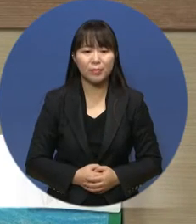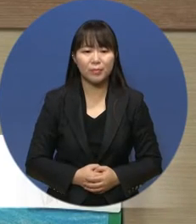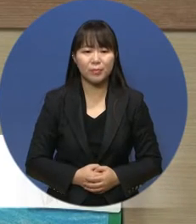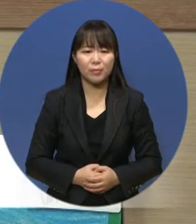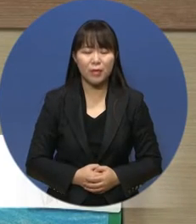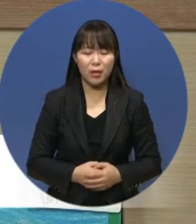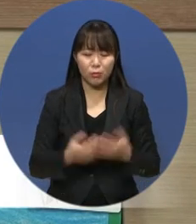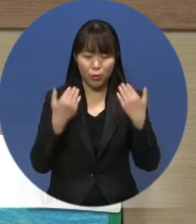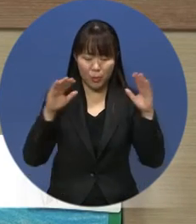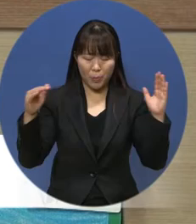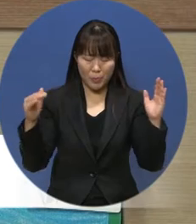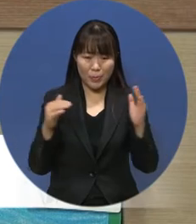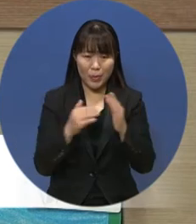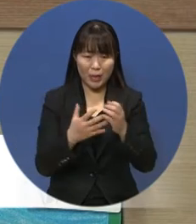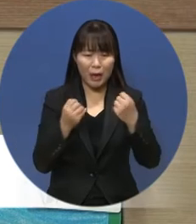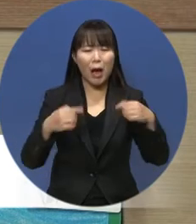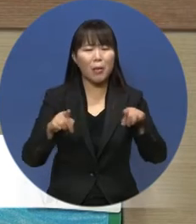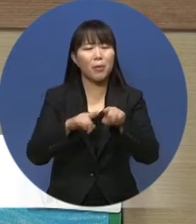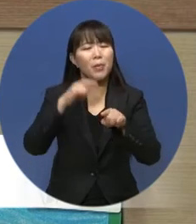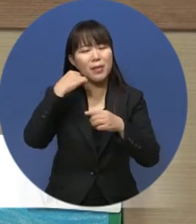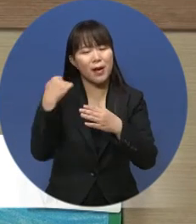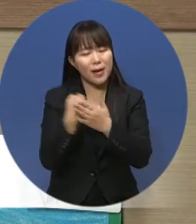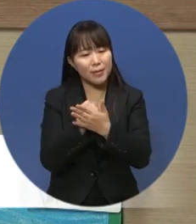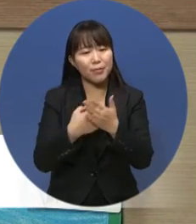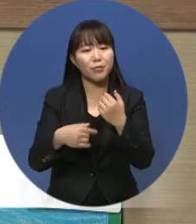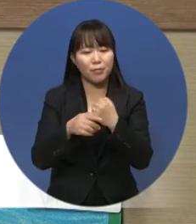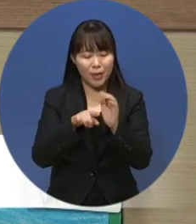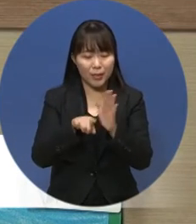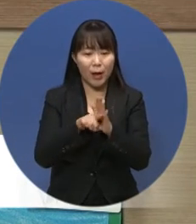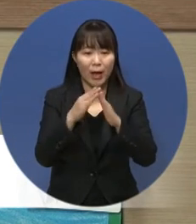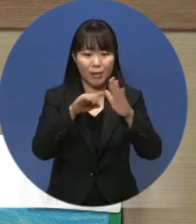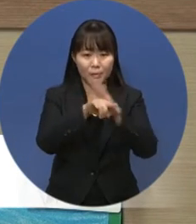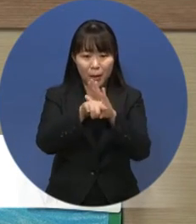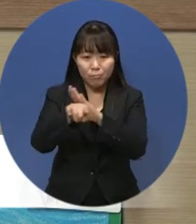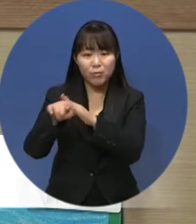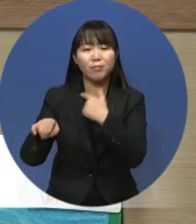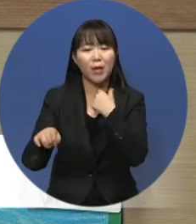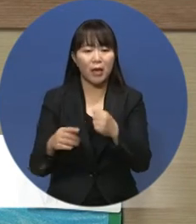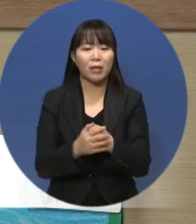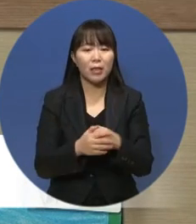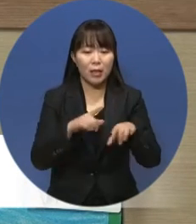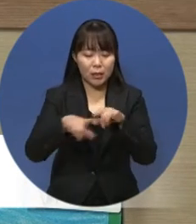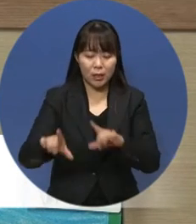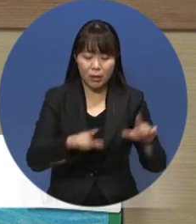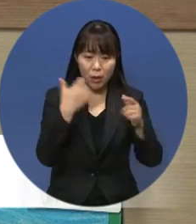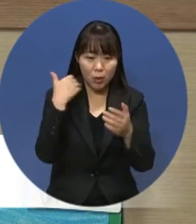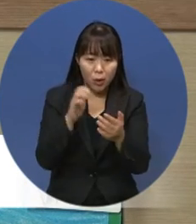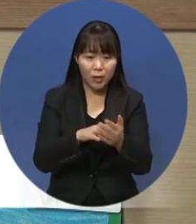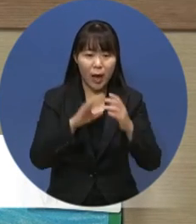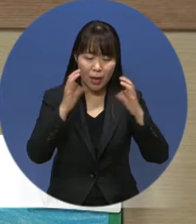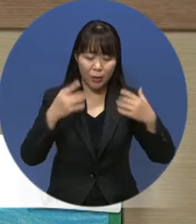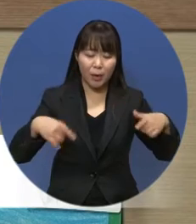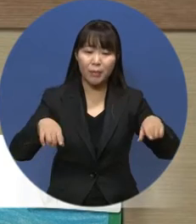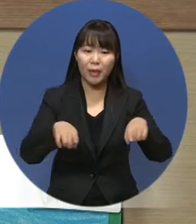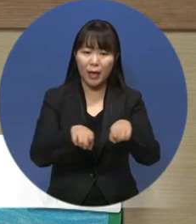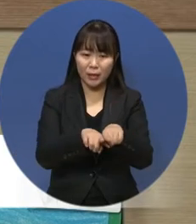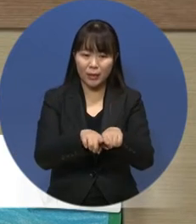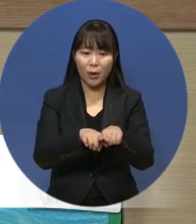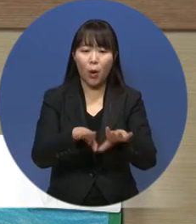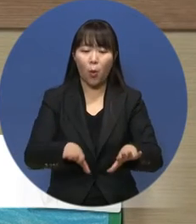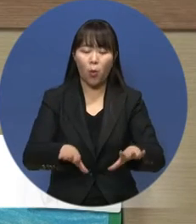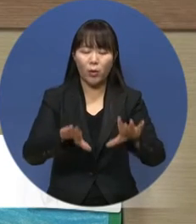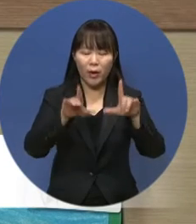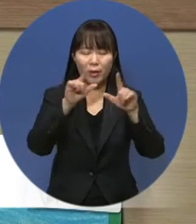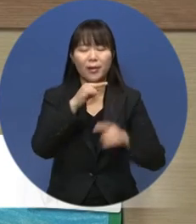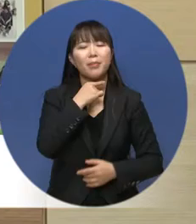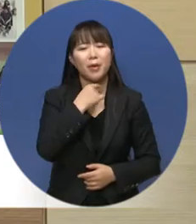못하는 아쉬움을 달래기 위해서 가정방문을 실수를 하게 되었어요 일상으로 돌아가서 아이들과 함께하는 올해를